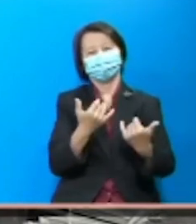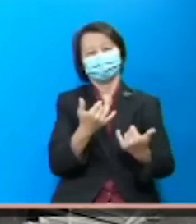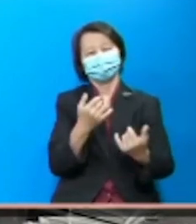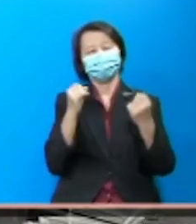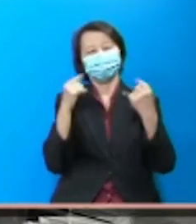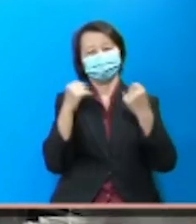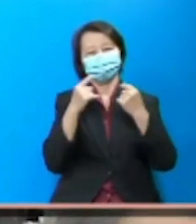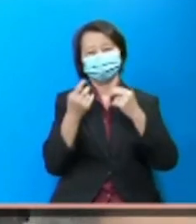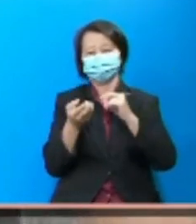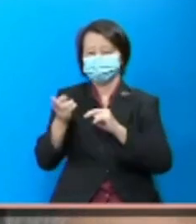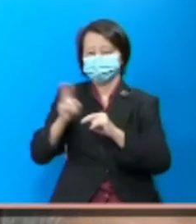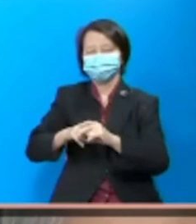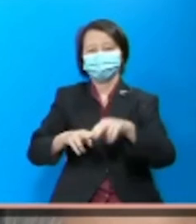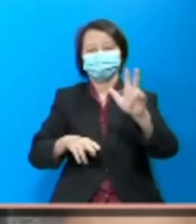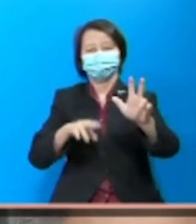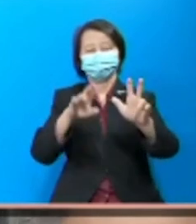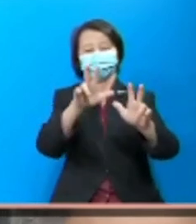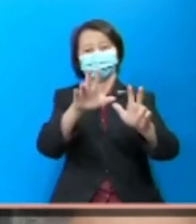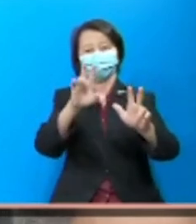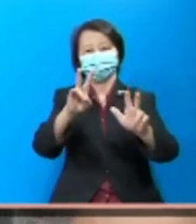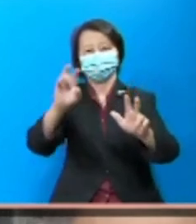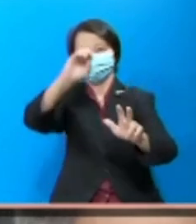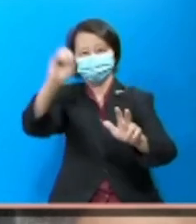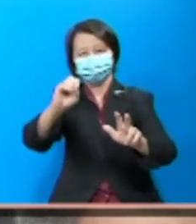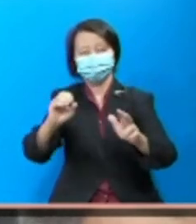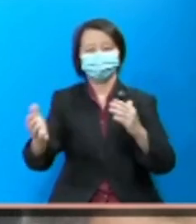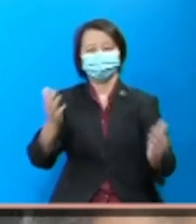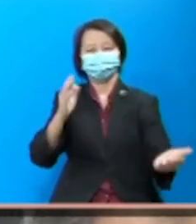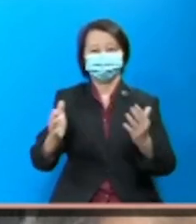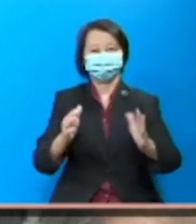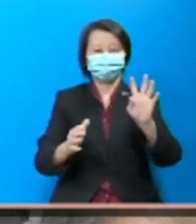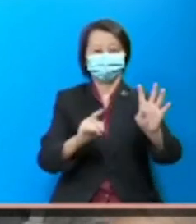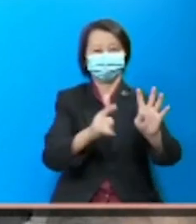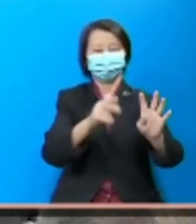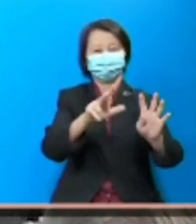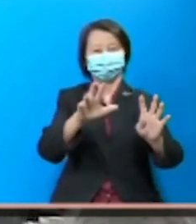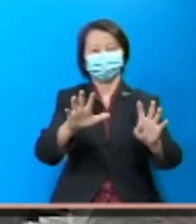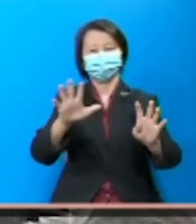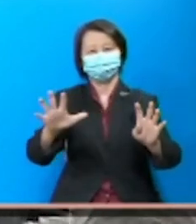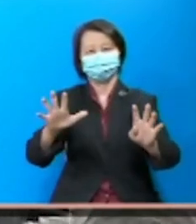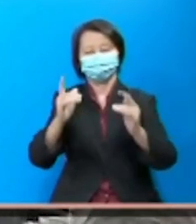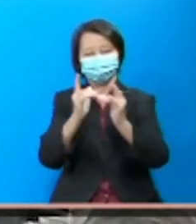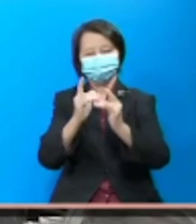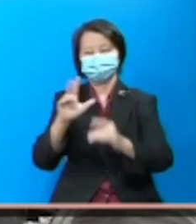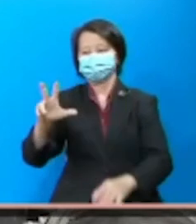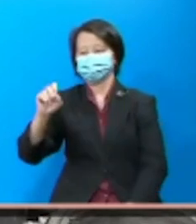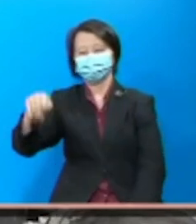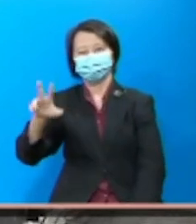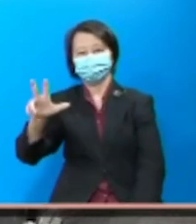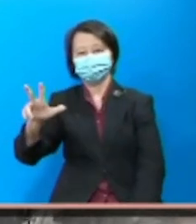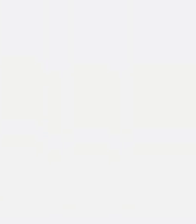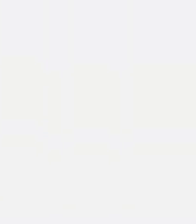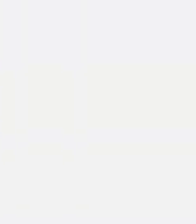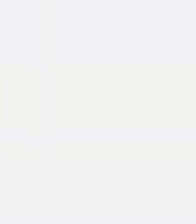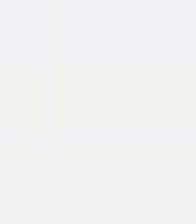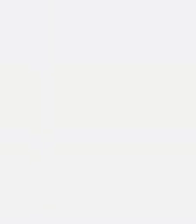peningkatan sebanyak 373 partus berbanding 4355 katil pada 30 match